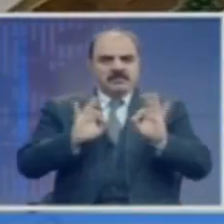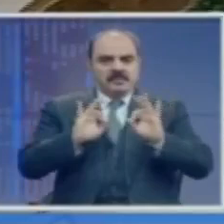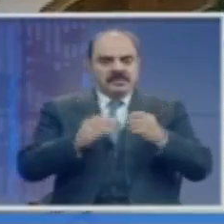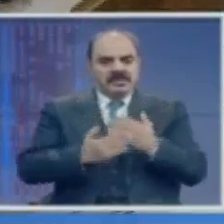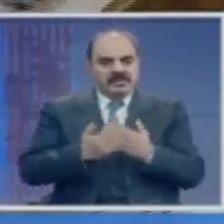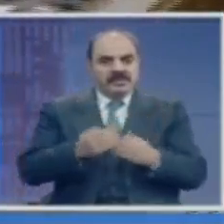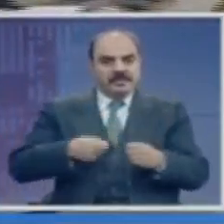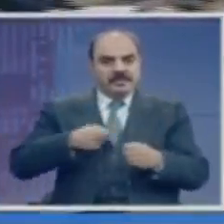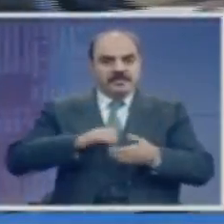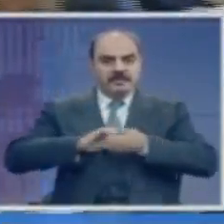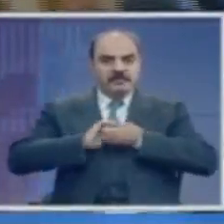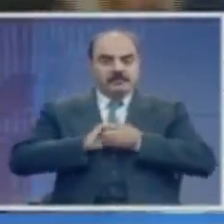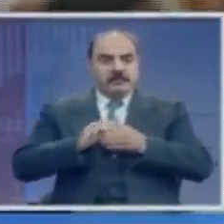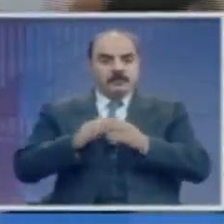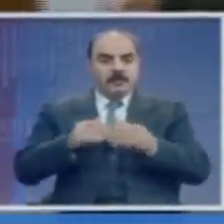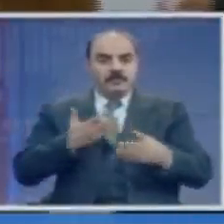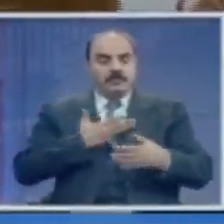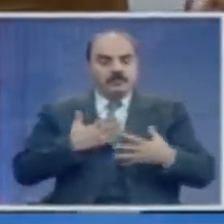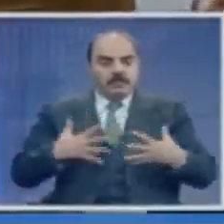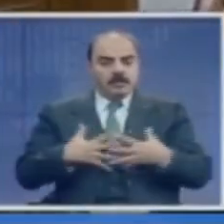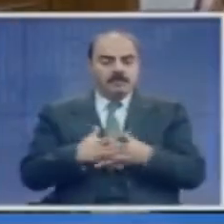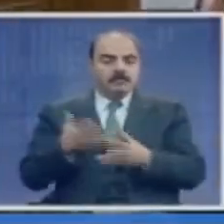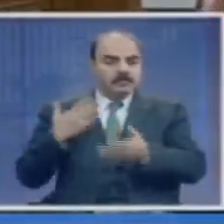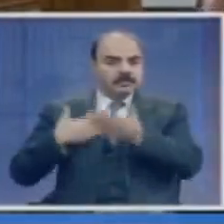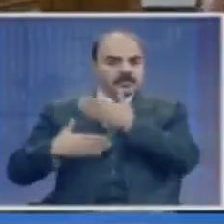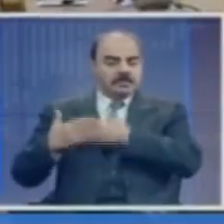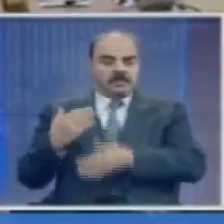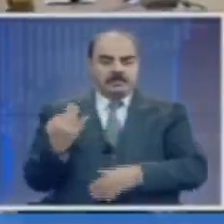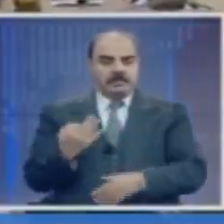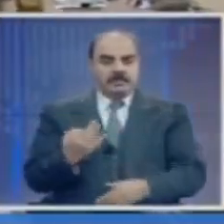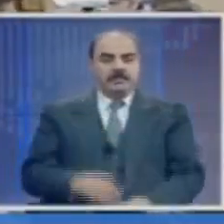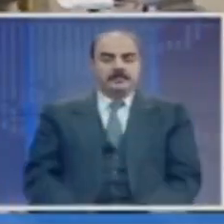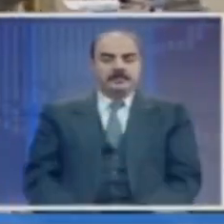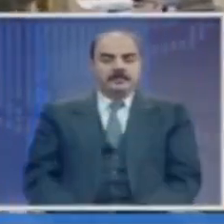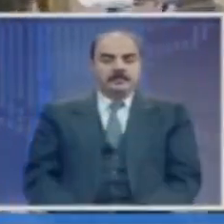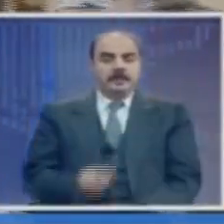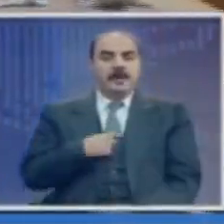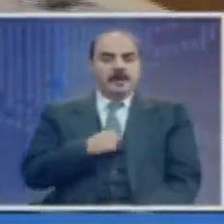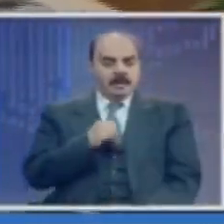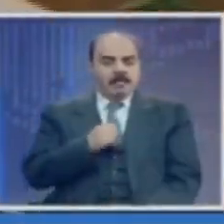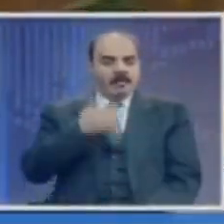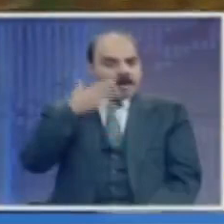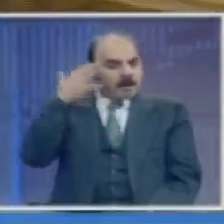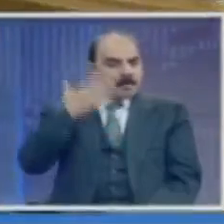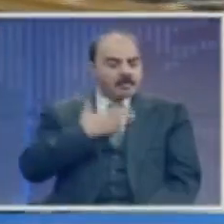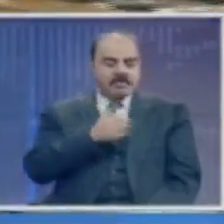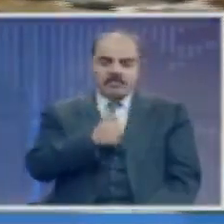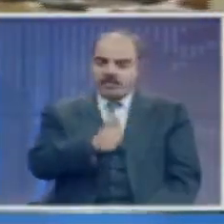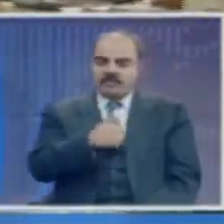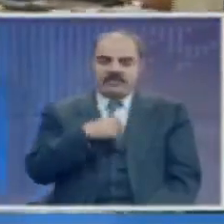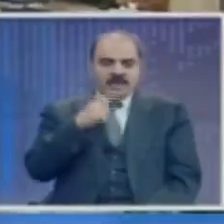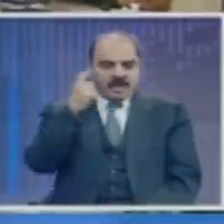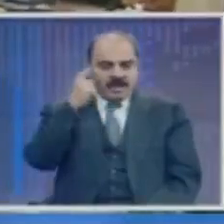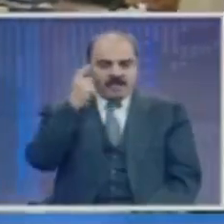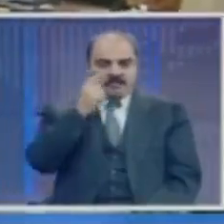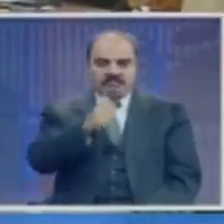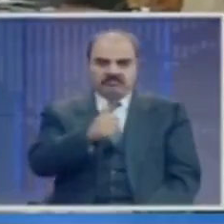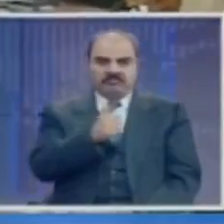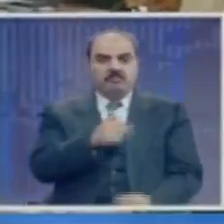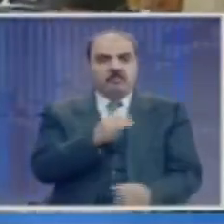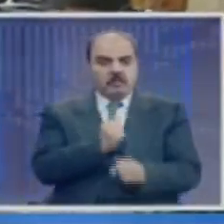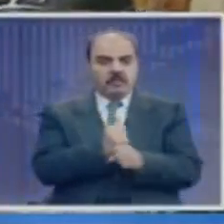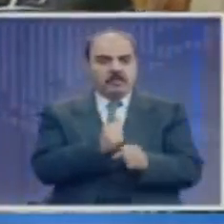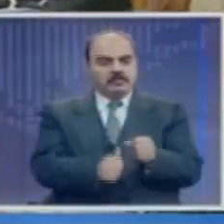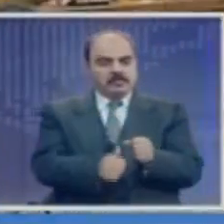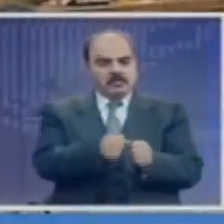يضاف إلى مسيرة الإنجازات التي حققها التعاون المصري الروسي عبر التاريخ، معربا عن ثقته في الخبرة الروسية العريقة